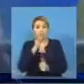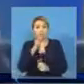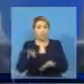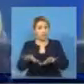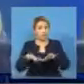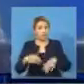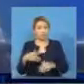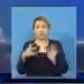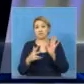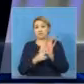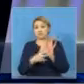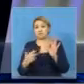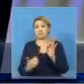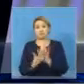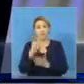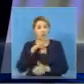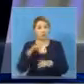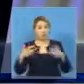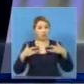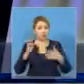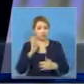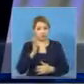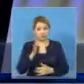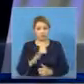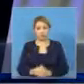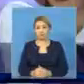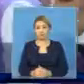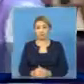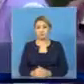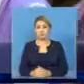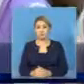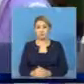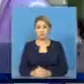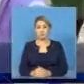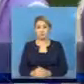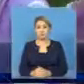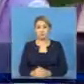көрерменге 8 жаңа қойылым ұсынбақ. Елдос Есенболұлы, Аманжол Айтмағанбетов, Ақтөбе телеарнасы.